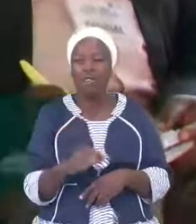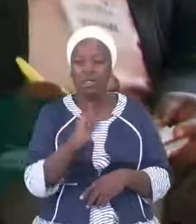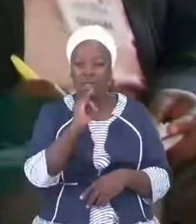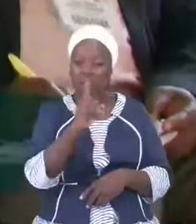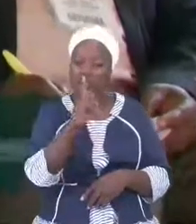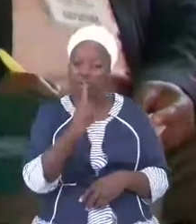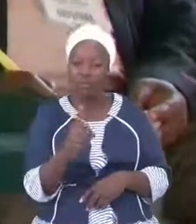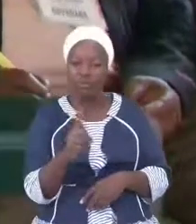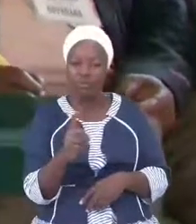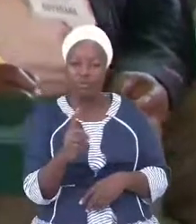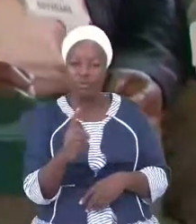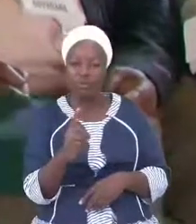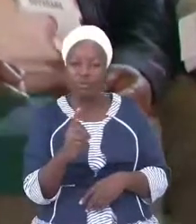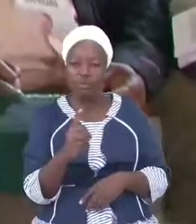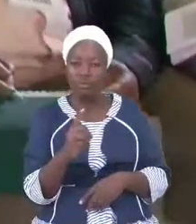La grande